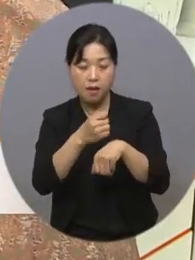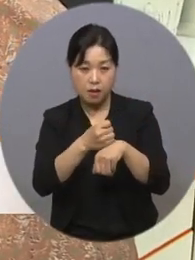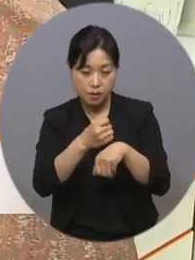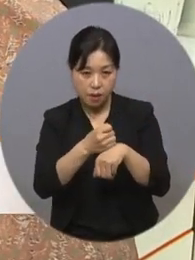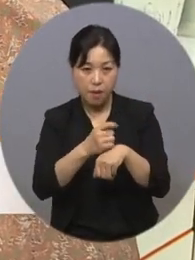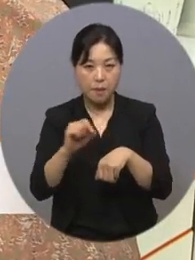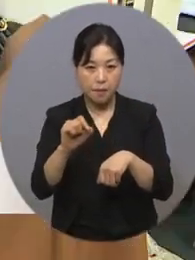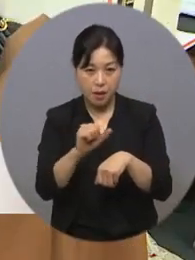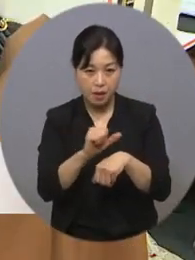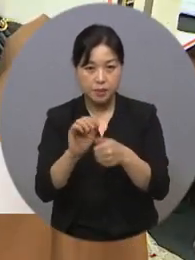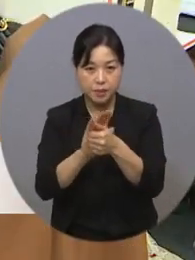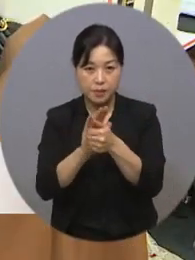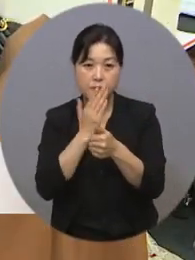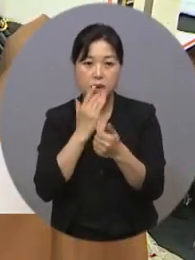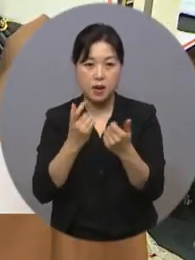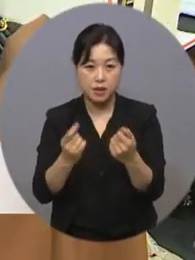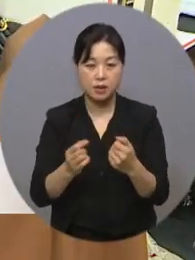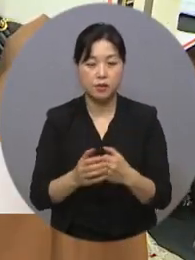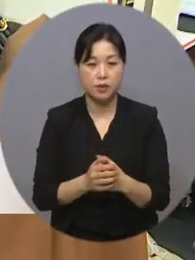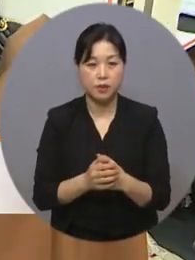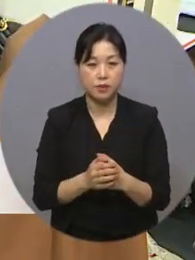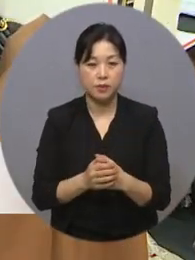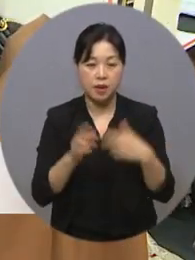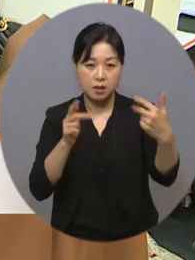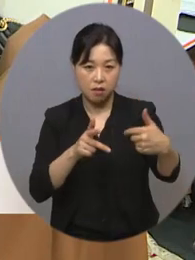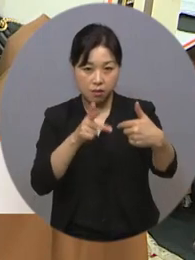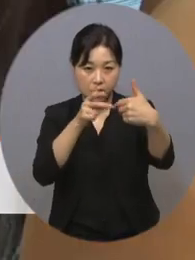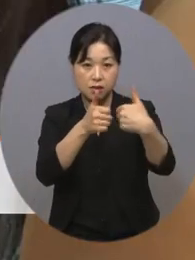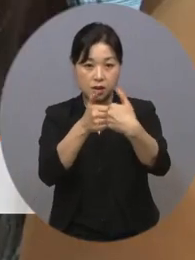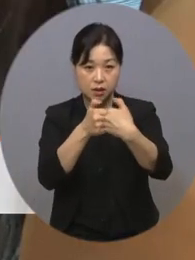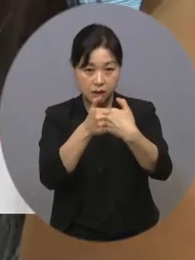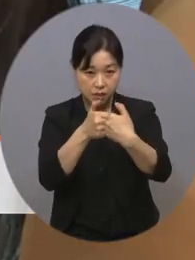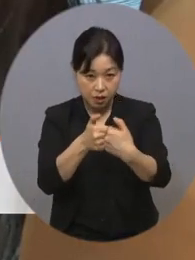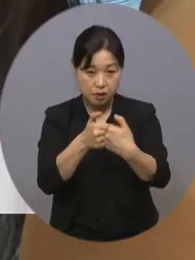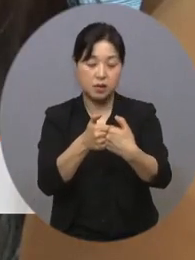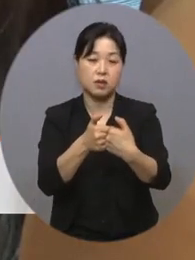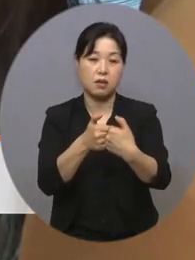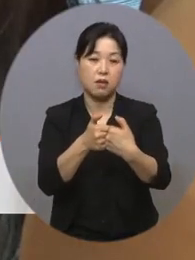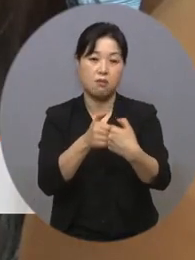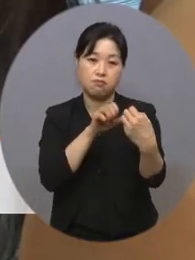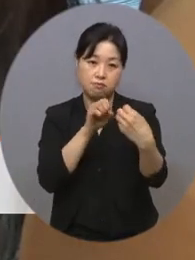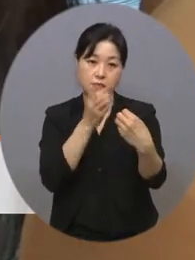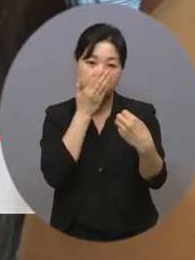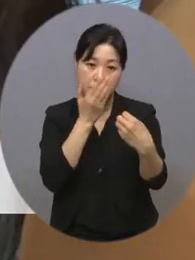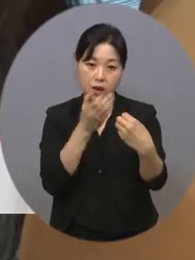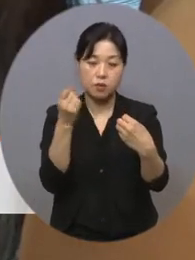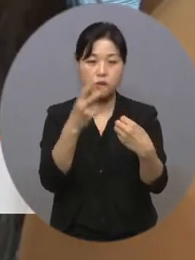서비스가 제공되며 특히 쌍방향 영상 상담을 통해 민원 처리가 가능하고